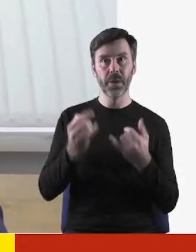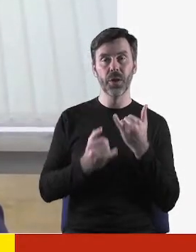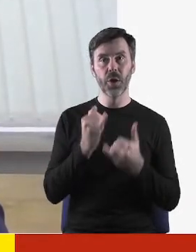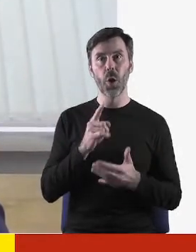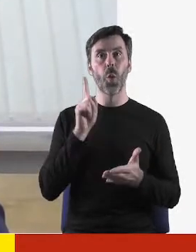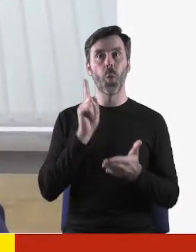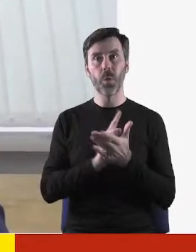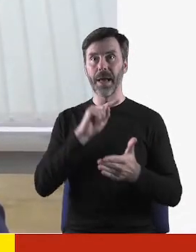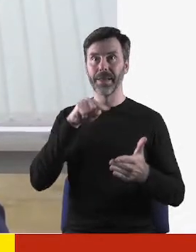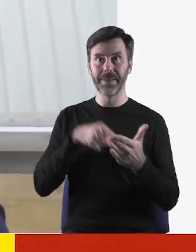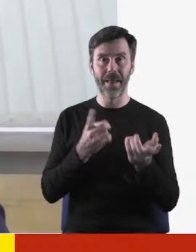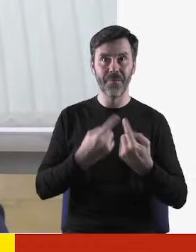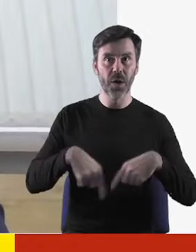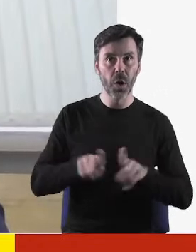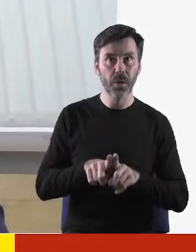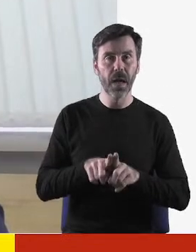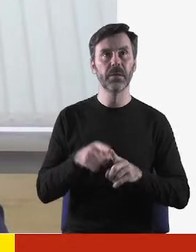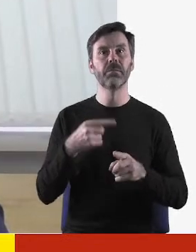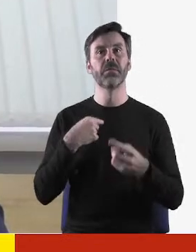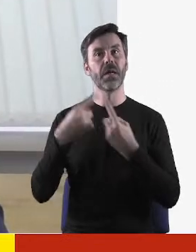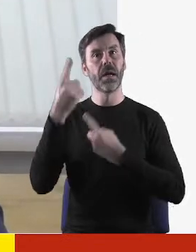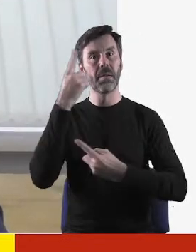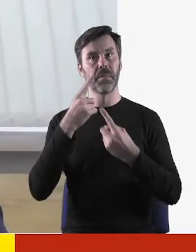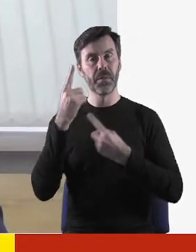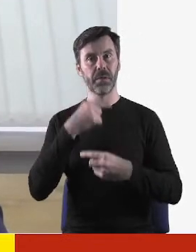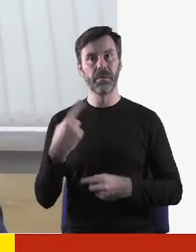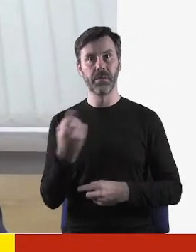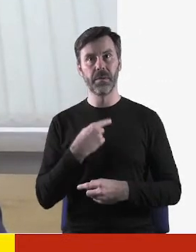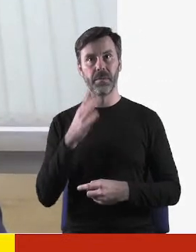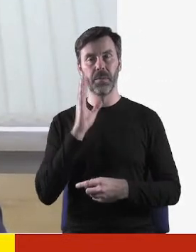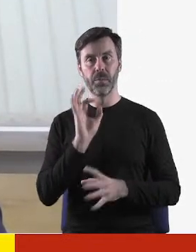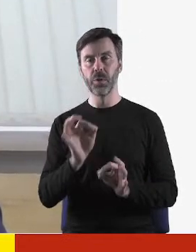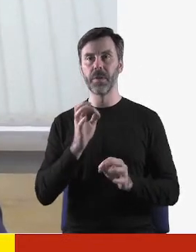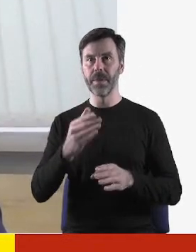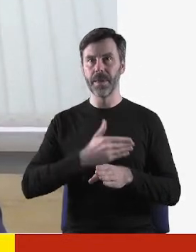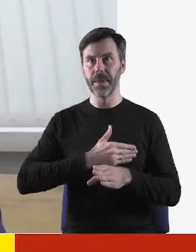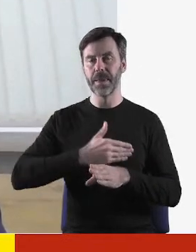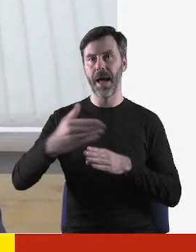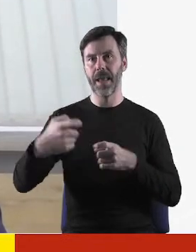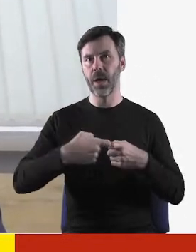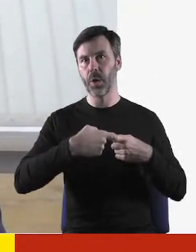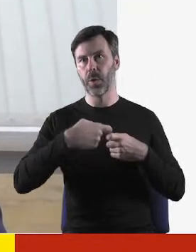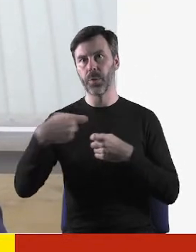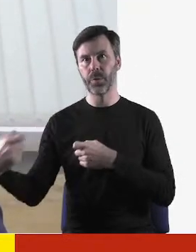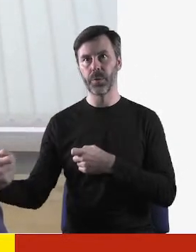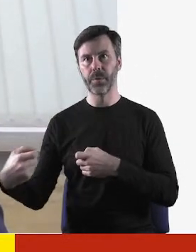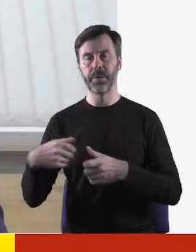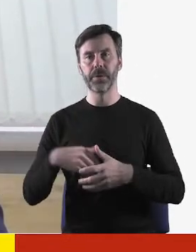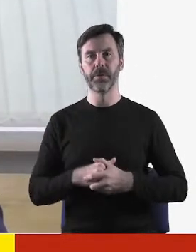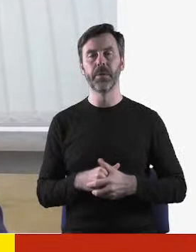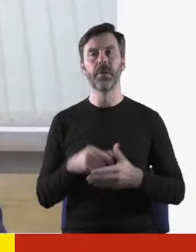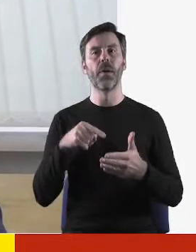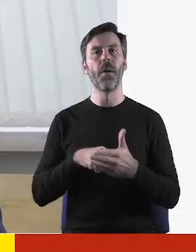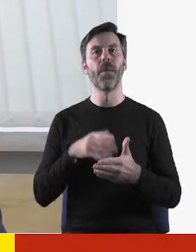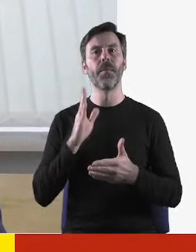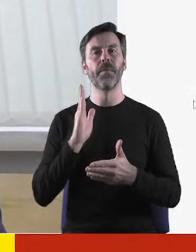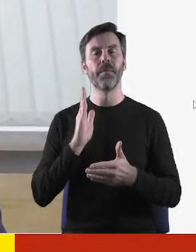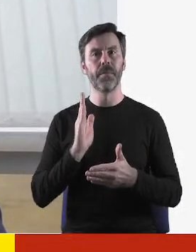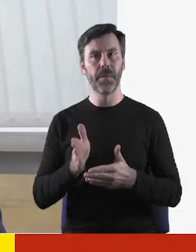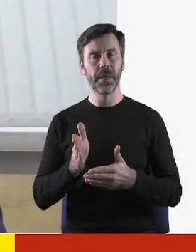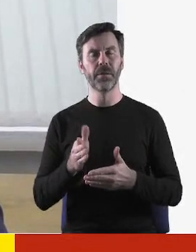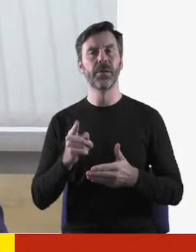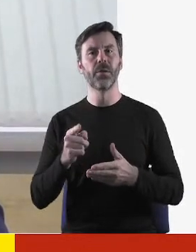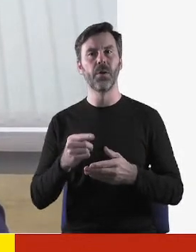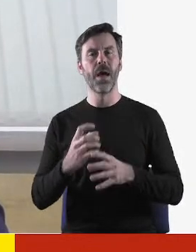cele, to myślę, że będziemy ją kontynuować, będziemy ją rozszerzać, tę bazę, ten nasz